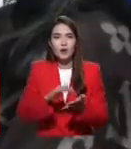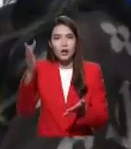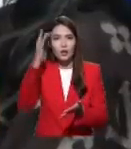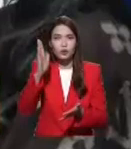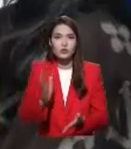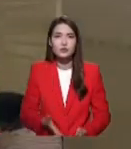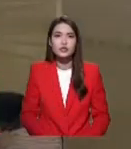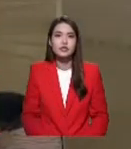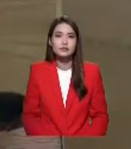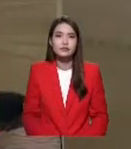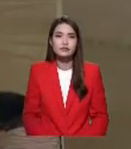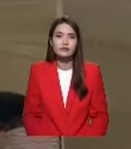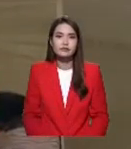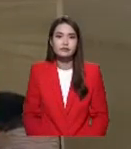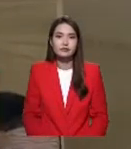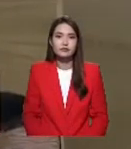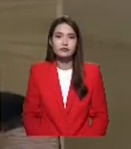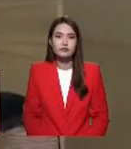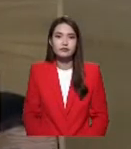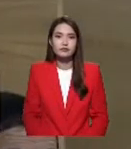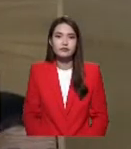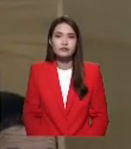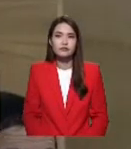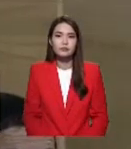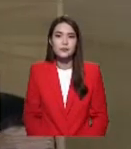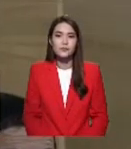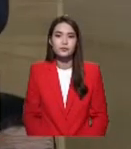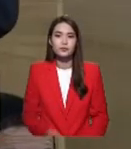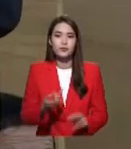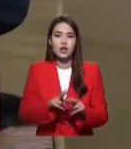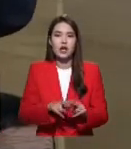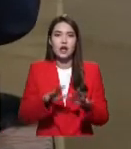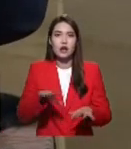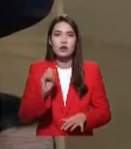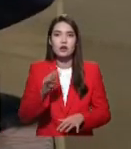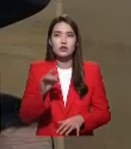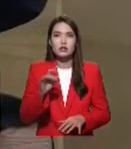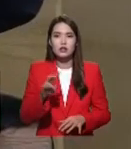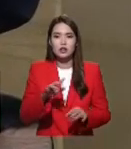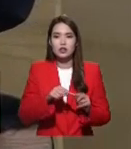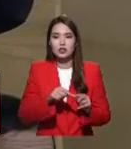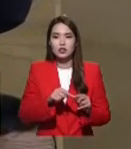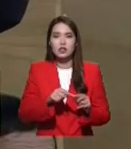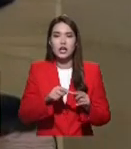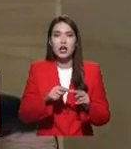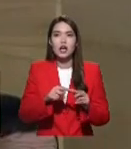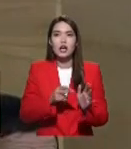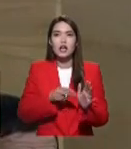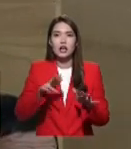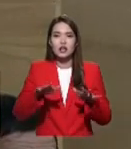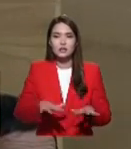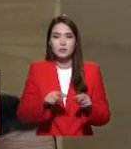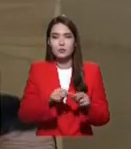ұсынды. Теміржол жағынан тағы салуы бізде мынау Отырар, Темур станциялары бар.